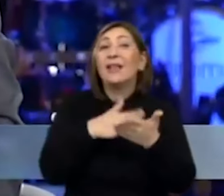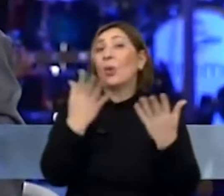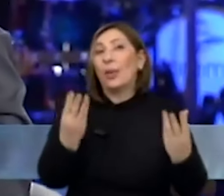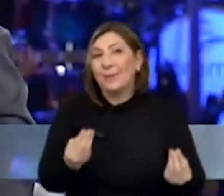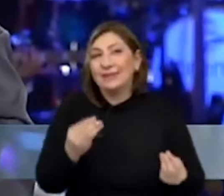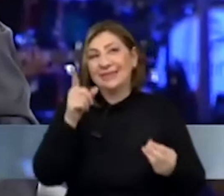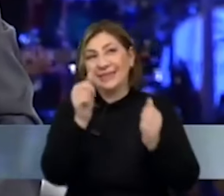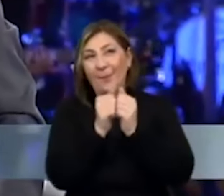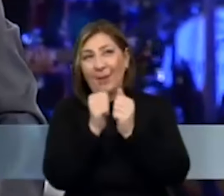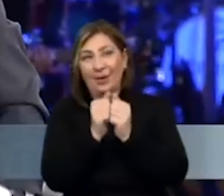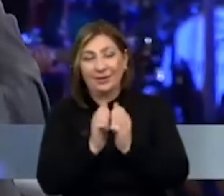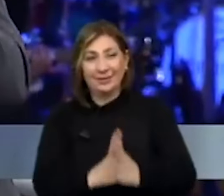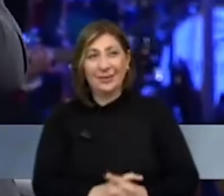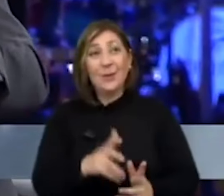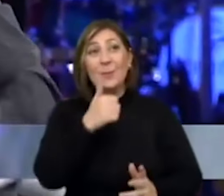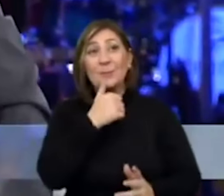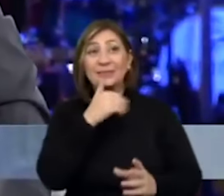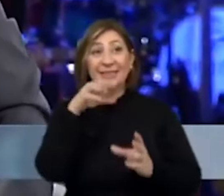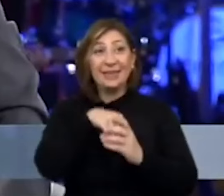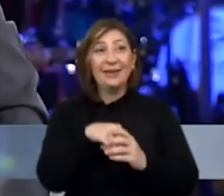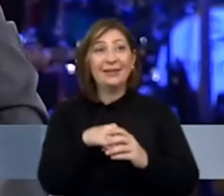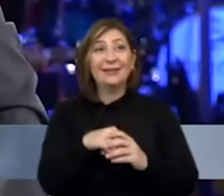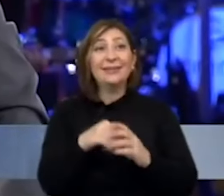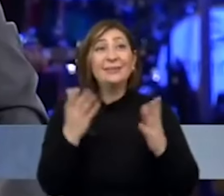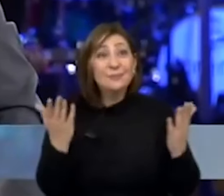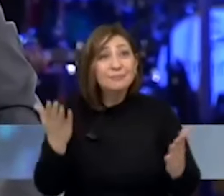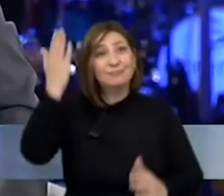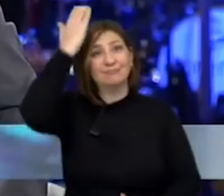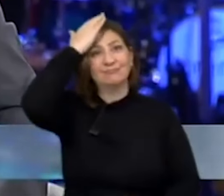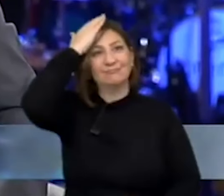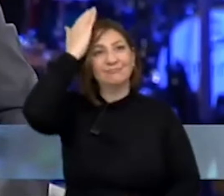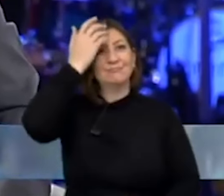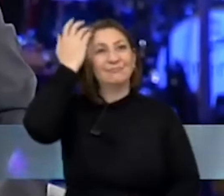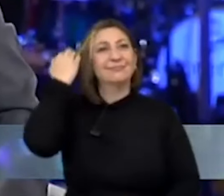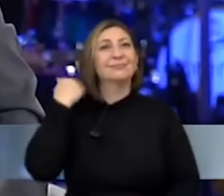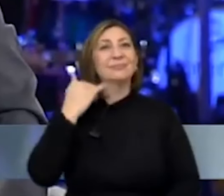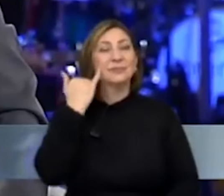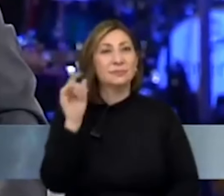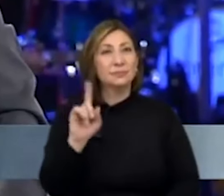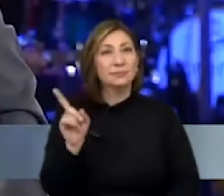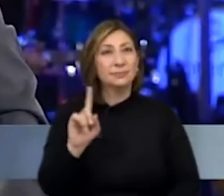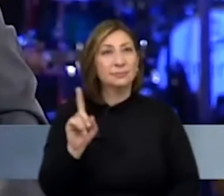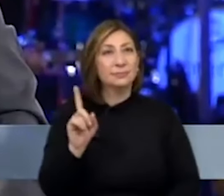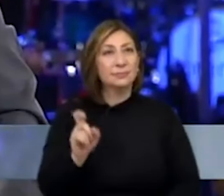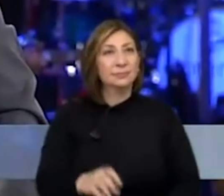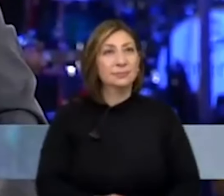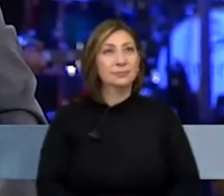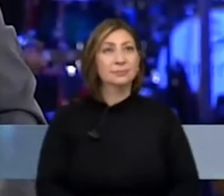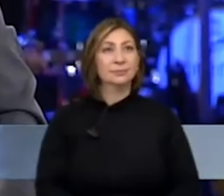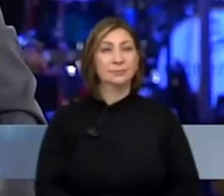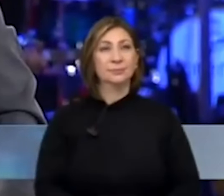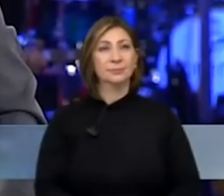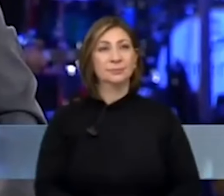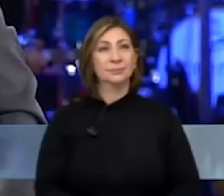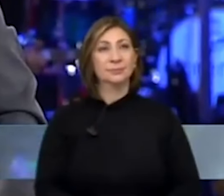olabilir sizde. Babanızın da çok... Olabilir tabii ki. Ne demek? Çalıyor mu telefonu Reyhan? Şu